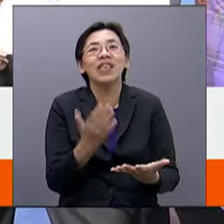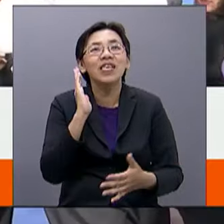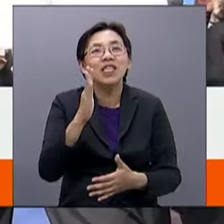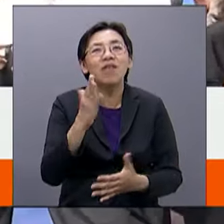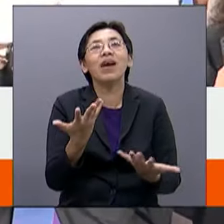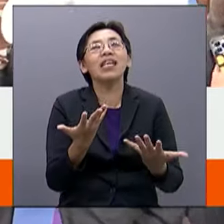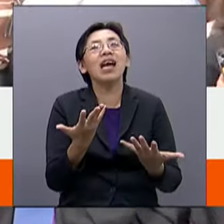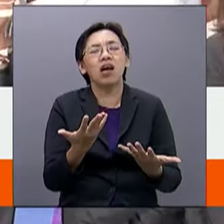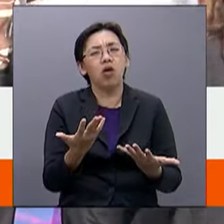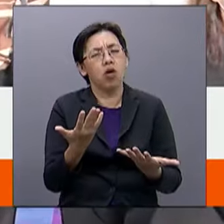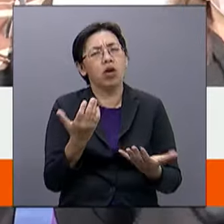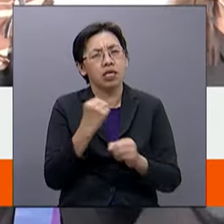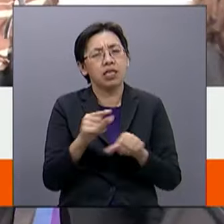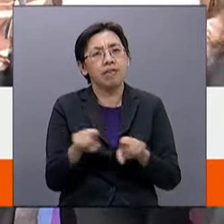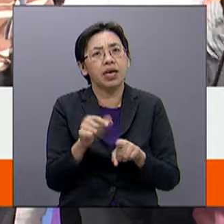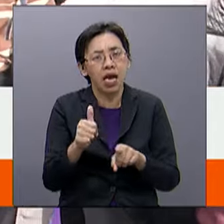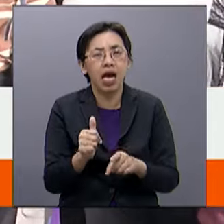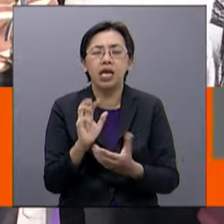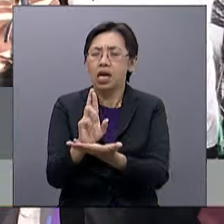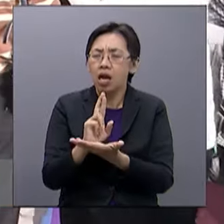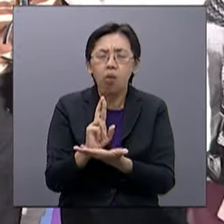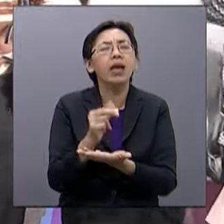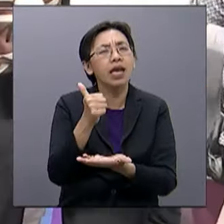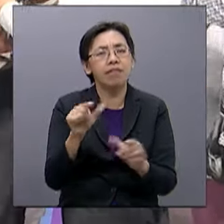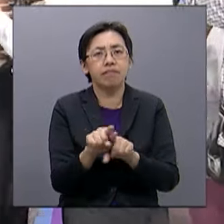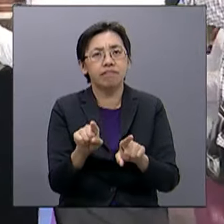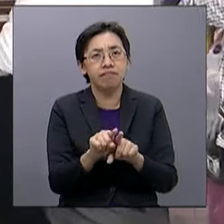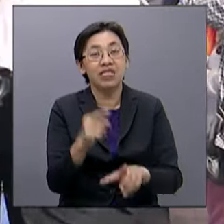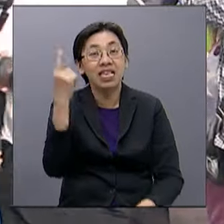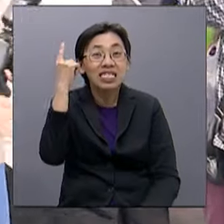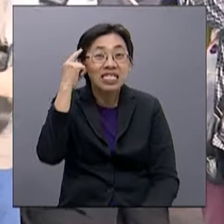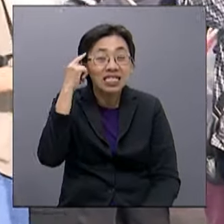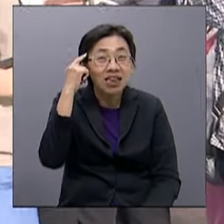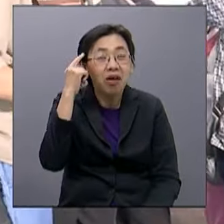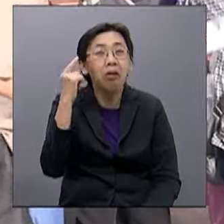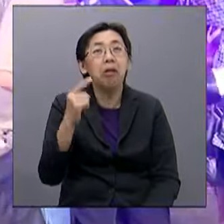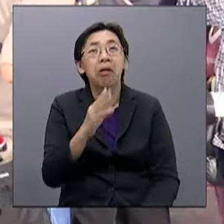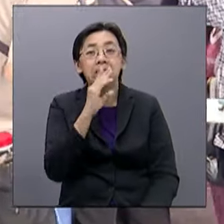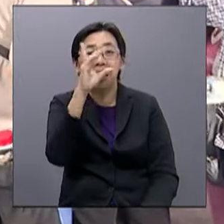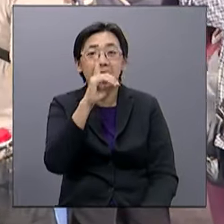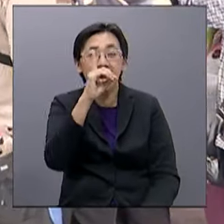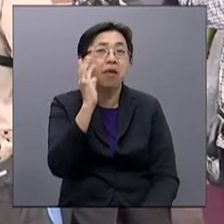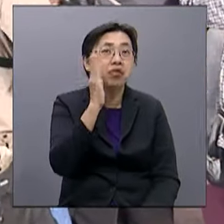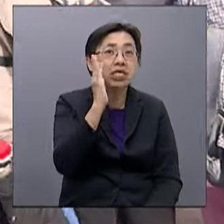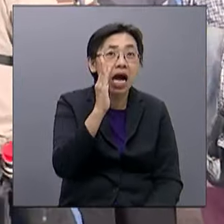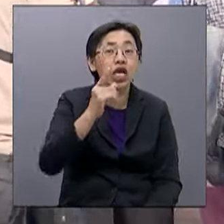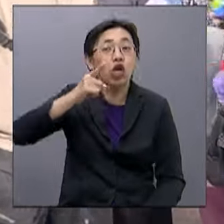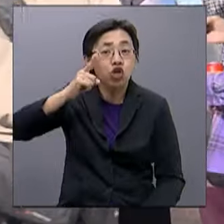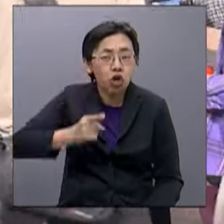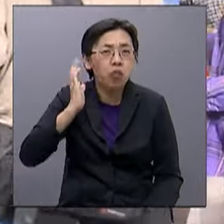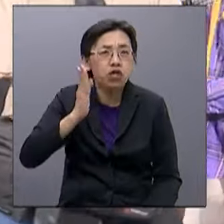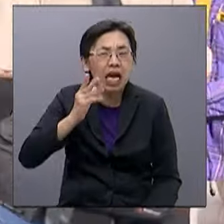จุดที่เหมือนแขได้สามารถรับรางวัลได้เหมือนกันไม่ได้จำกัดว่าดารานำชายจะต้องเป็นผู้ช